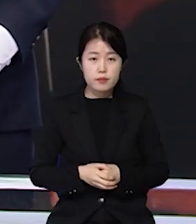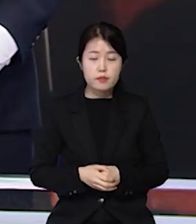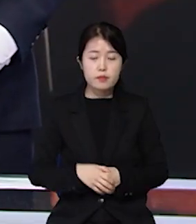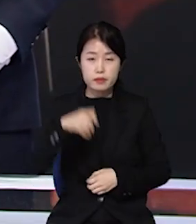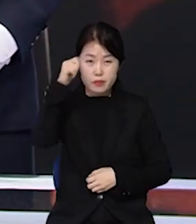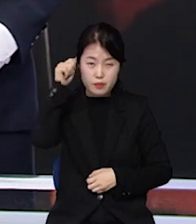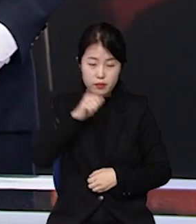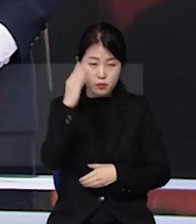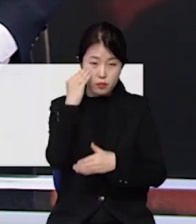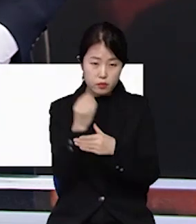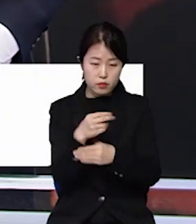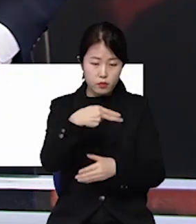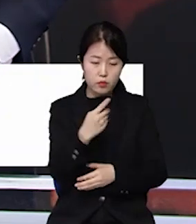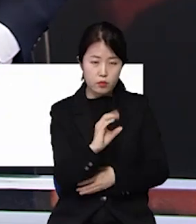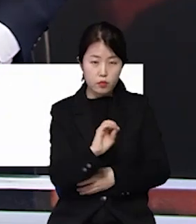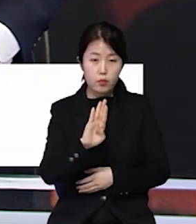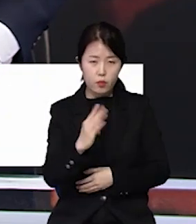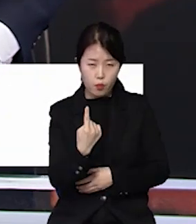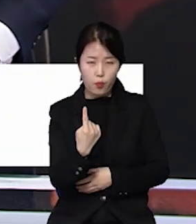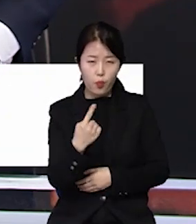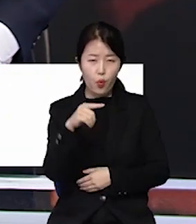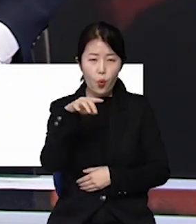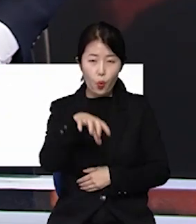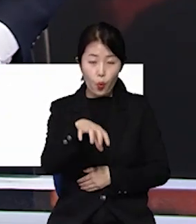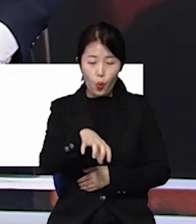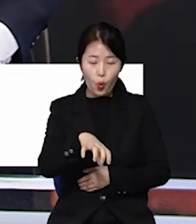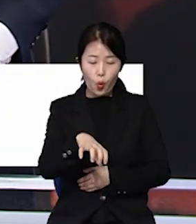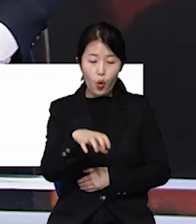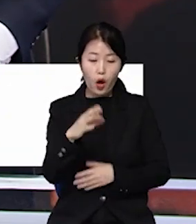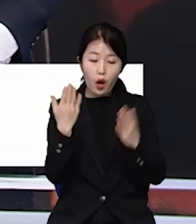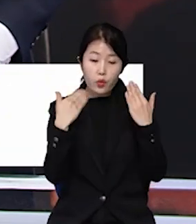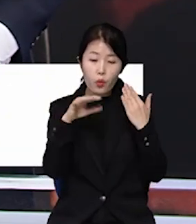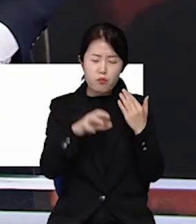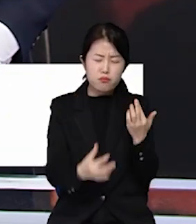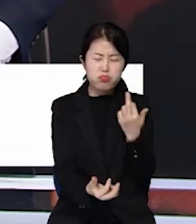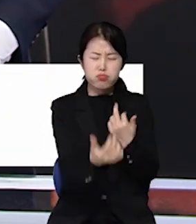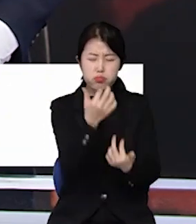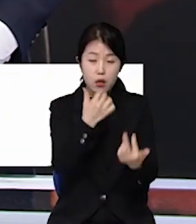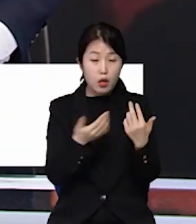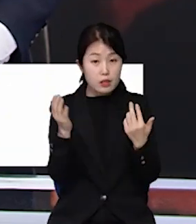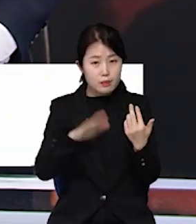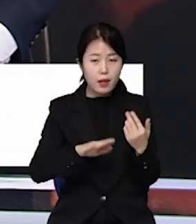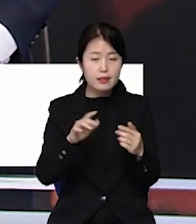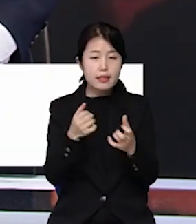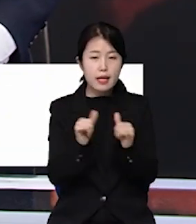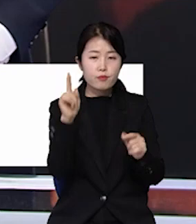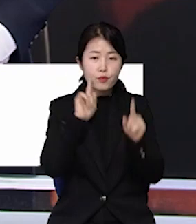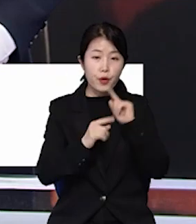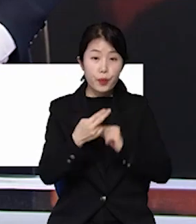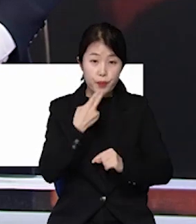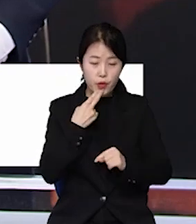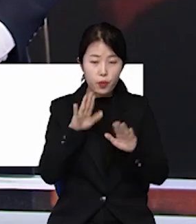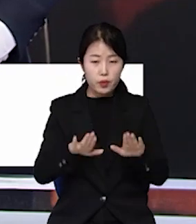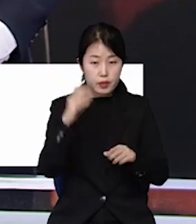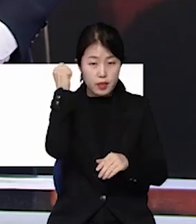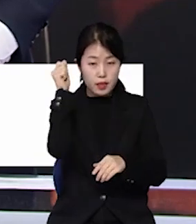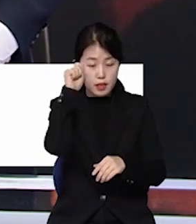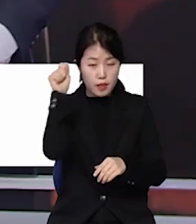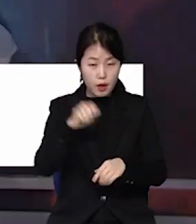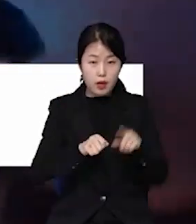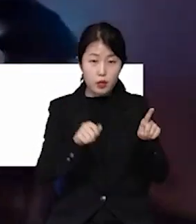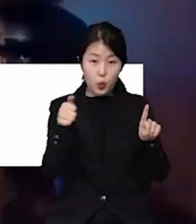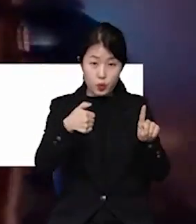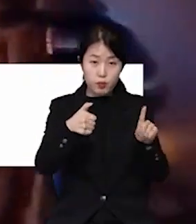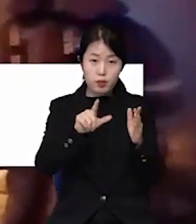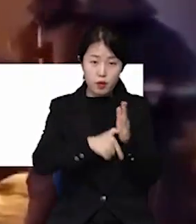새벽 시간대 화순군 동봉면의 한 폐교에서 불이 났지만 다행히 인명피해는 없었습니다. 오늘 새벽 1시 50분쯤